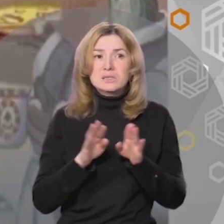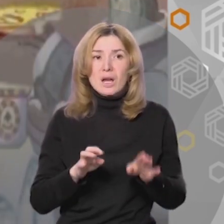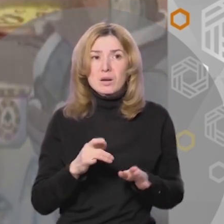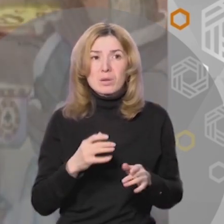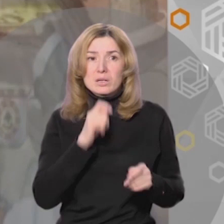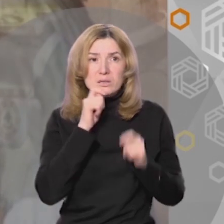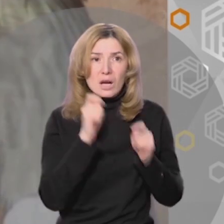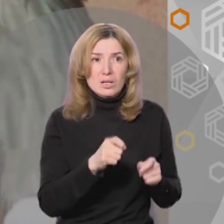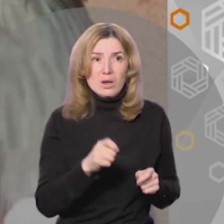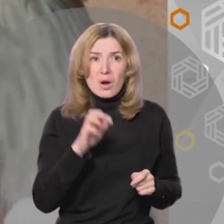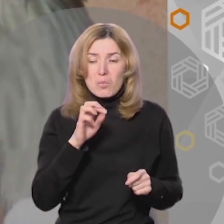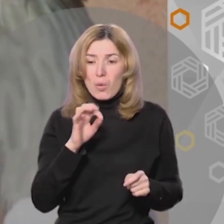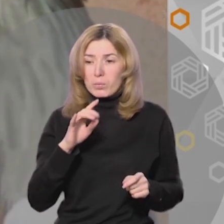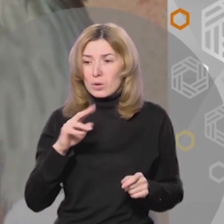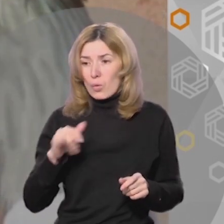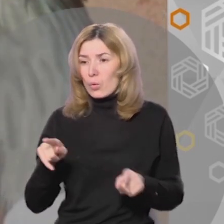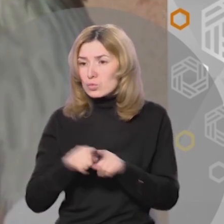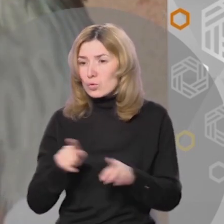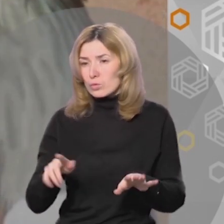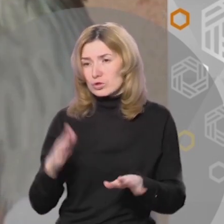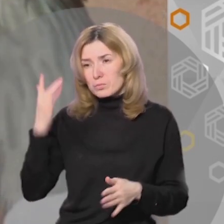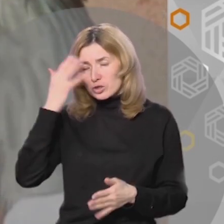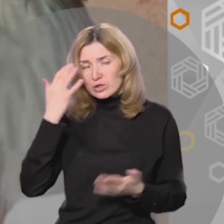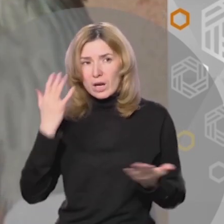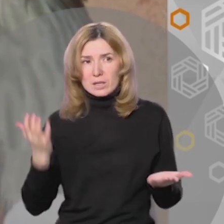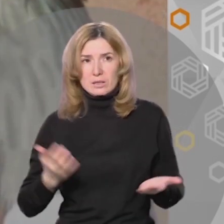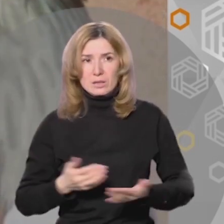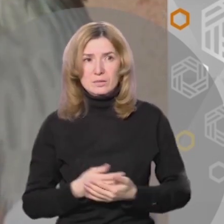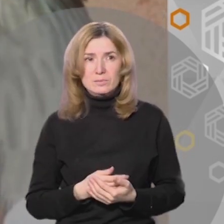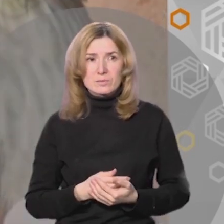дарить Орлику. Он, видимо, тоже мечтает.